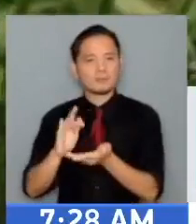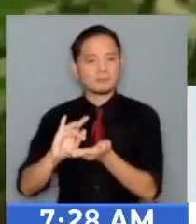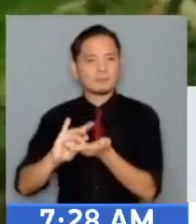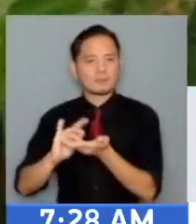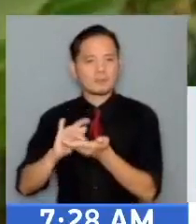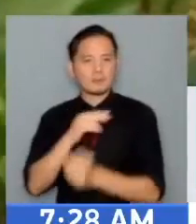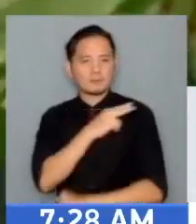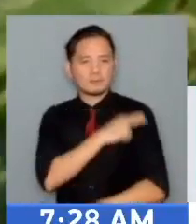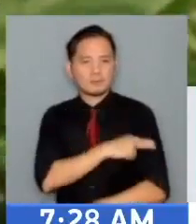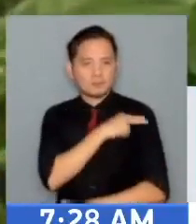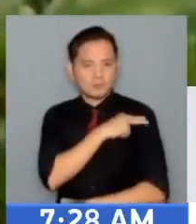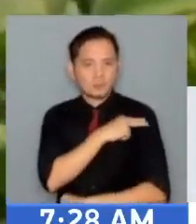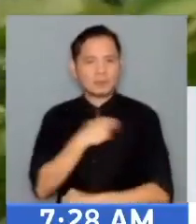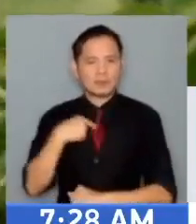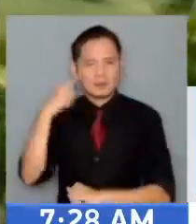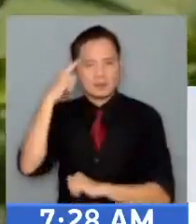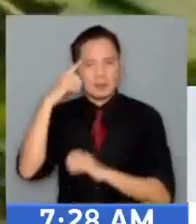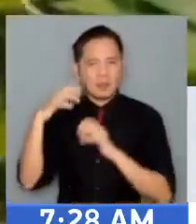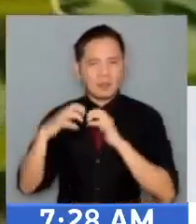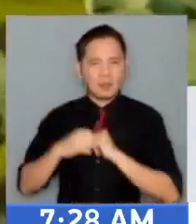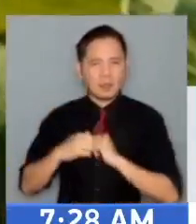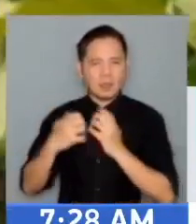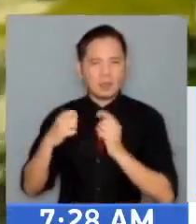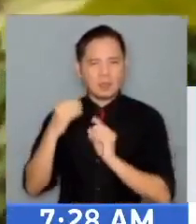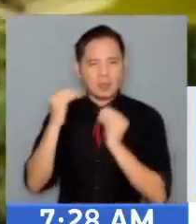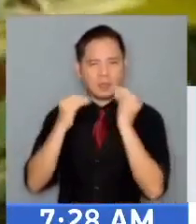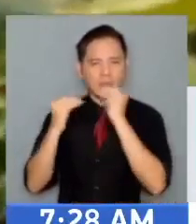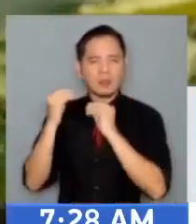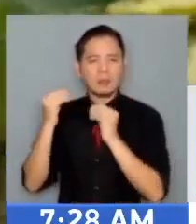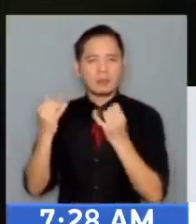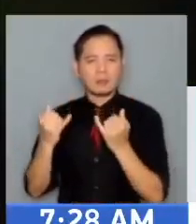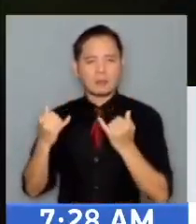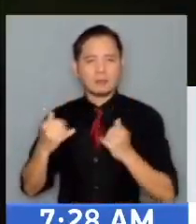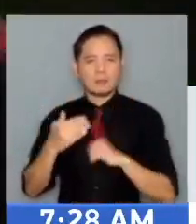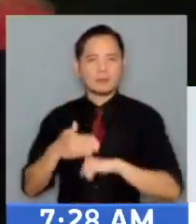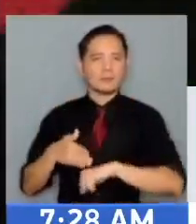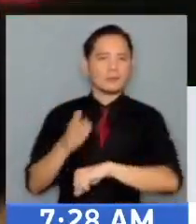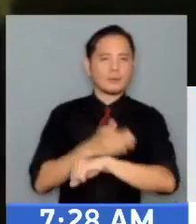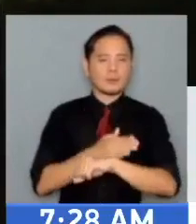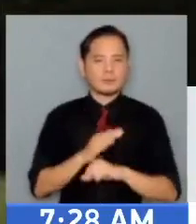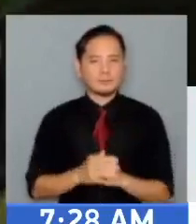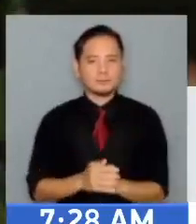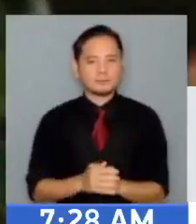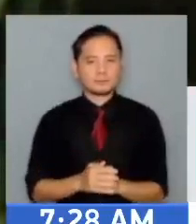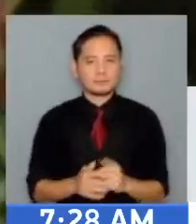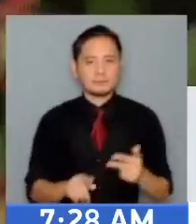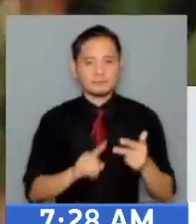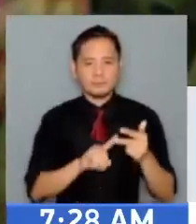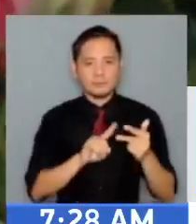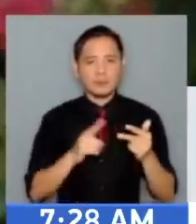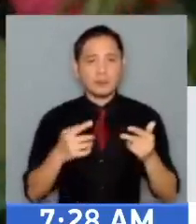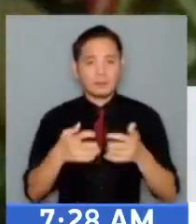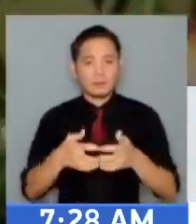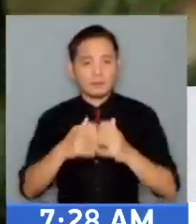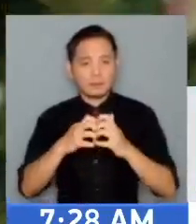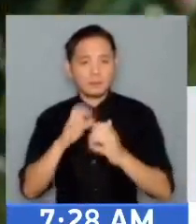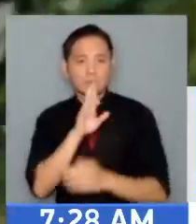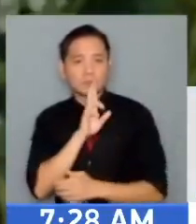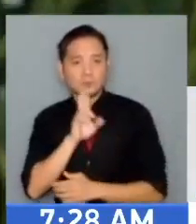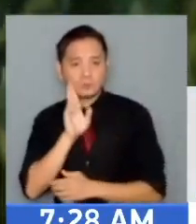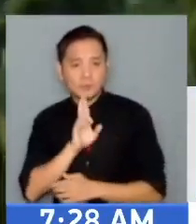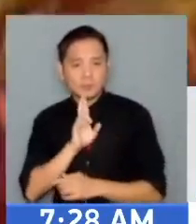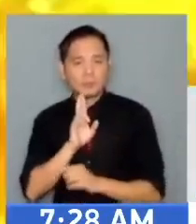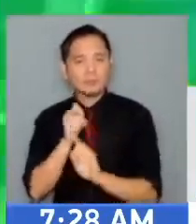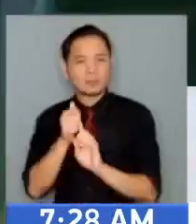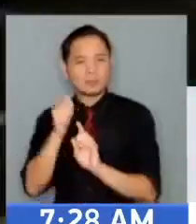health problem niya. Si Sandra naman, nagtayo ng restaurant at gumawa siya ng pagkain na magpapaalala sa legacy ng kanyang